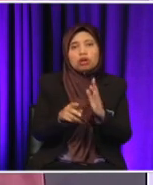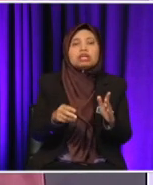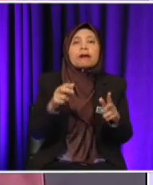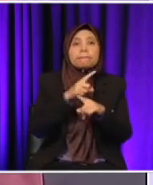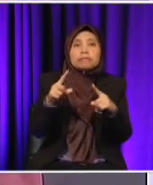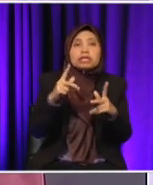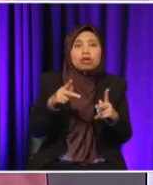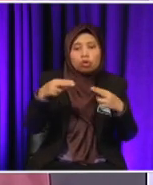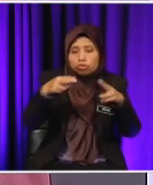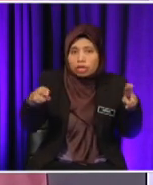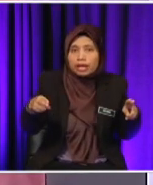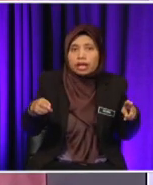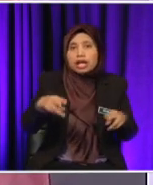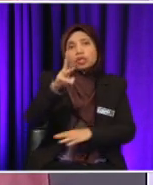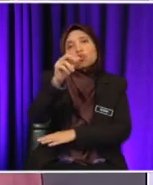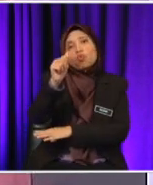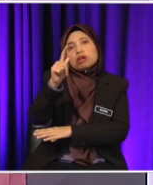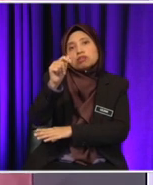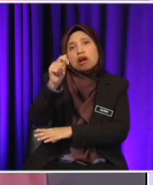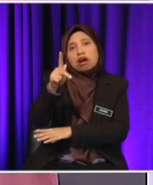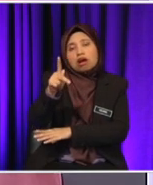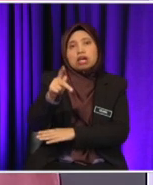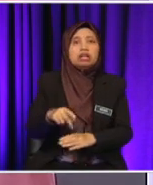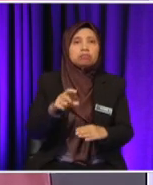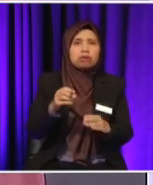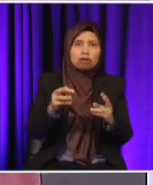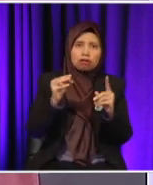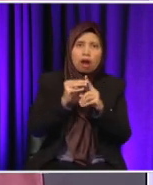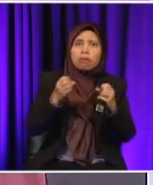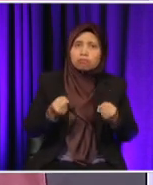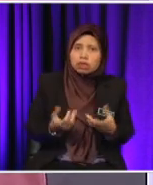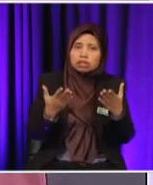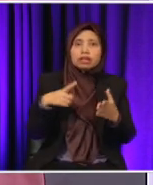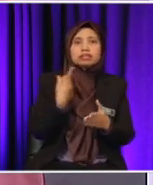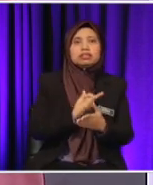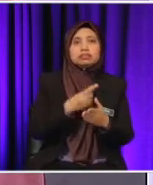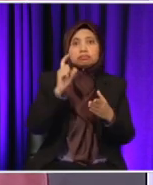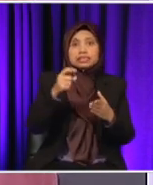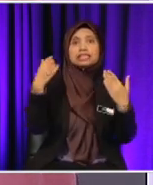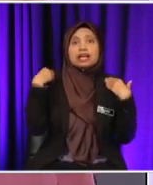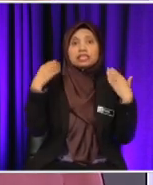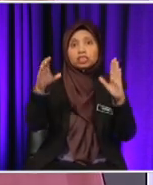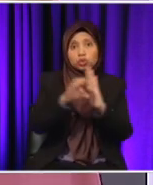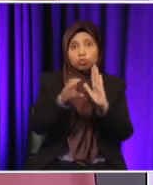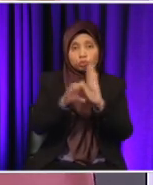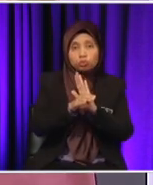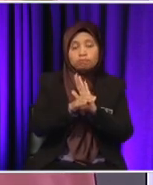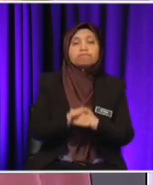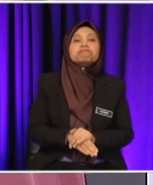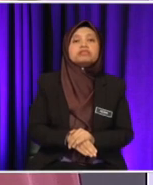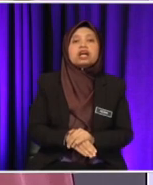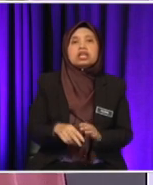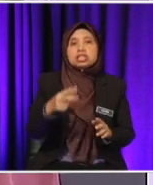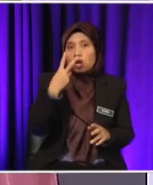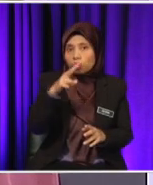Uraikan watak dan pewatakan begitu banyak jadi kita perlu ada contoh perlu ada uraian di situ lihat